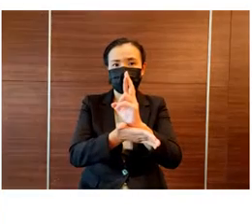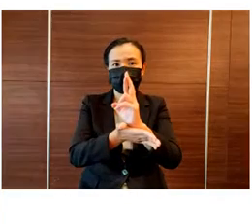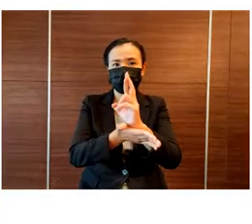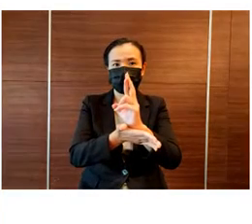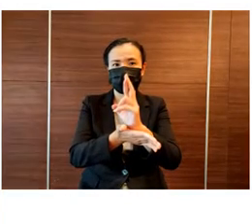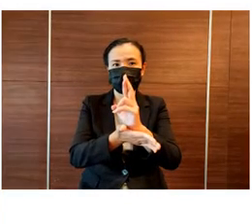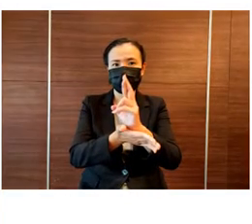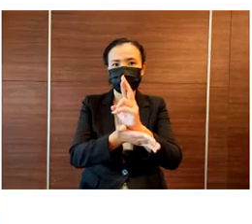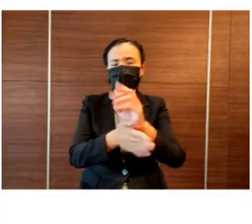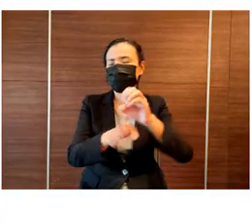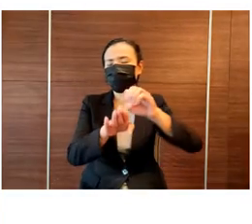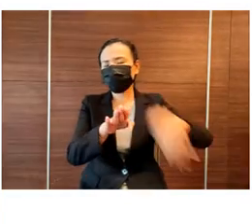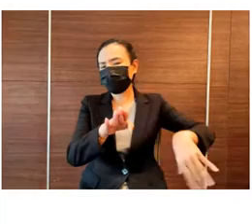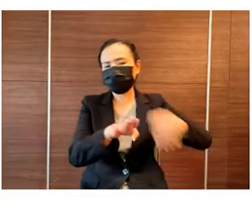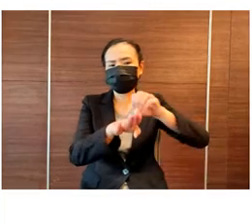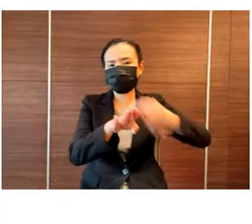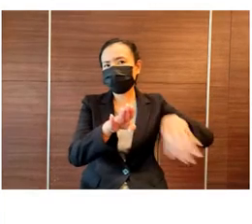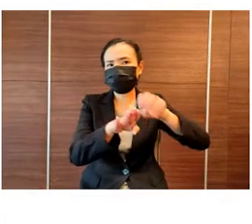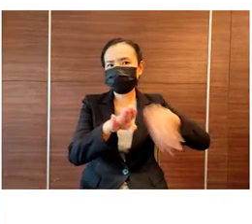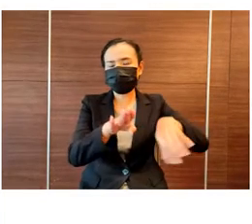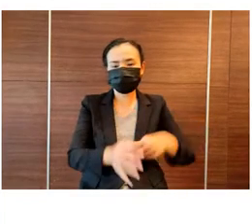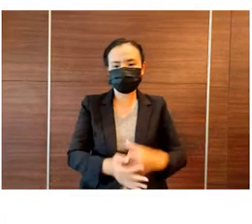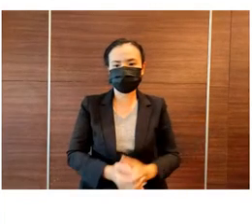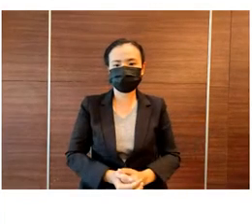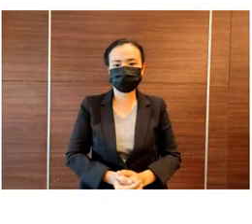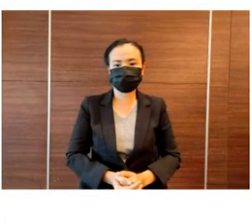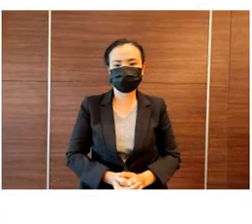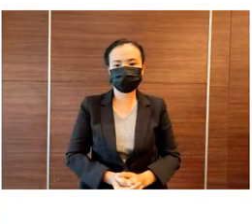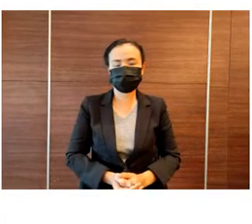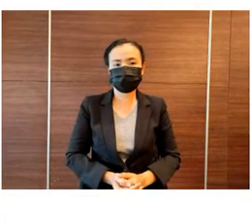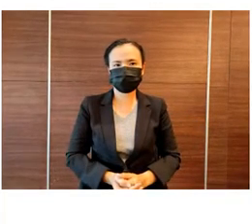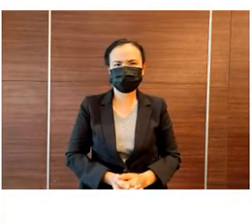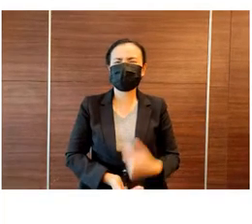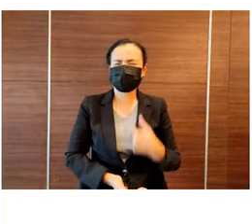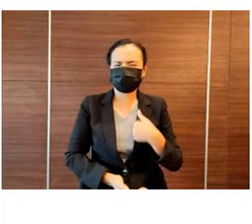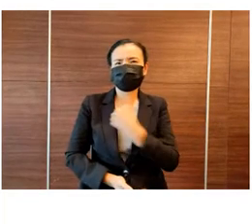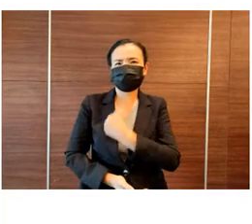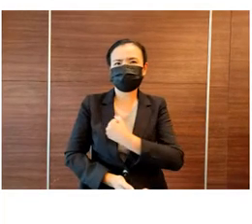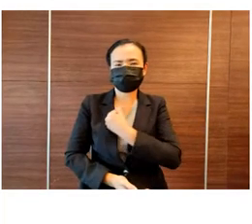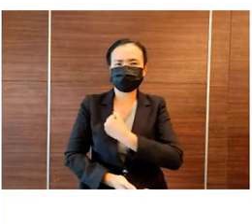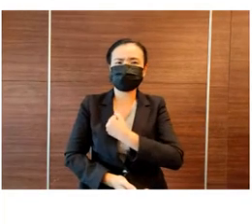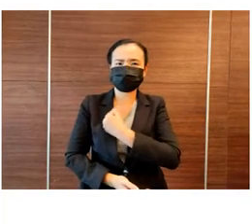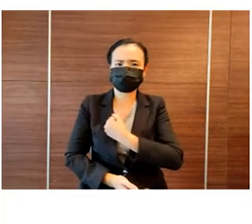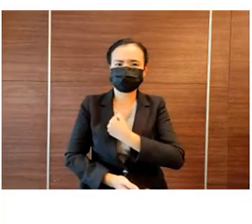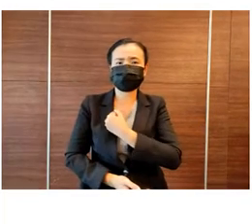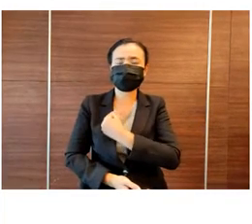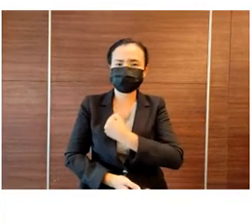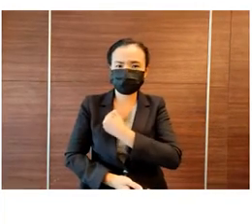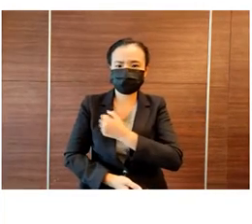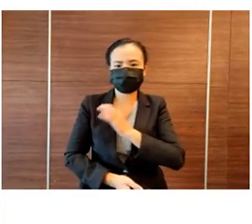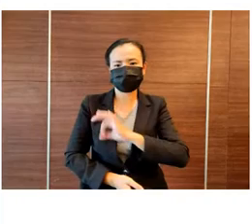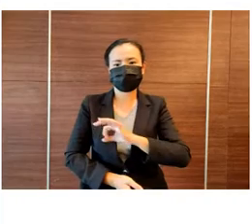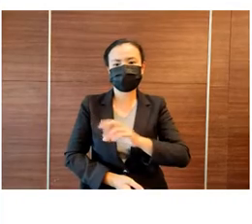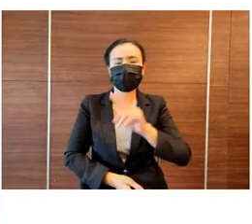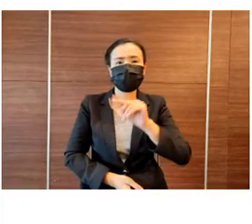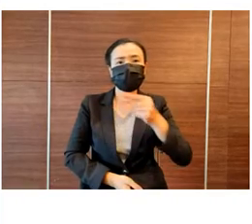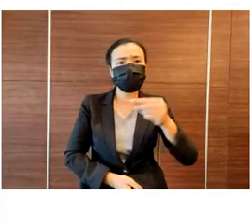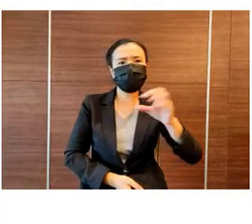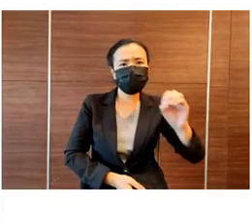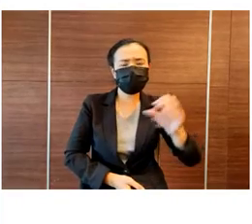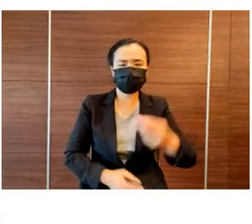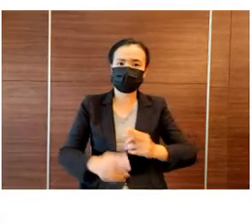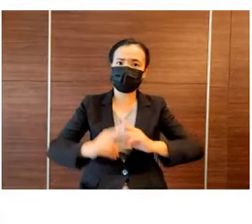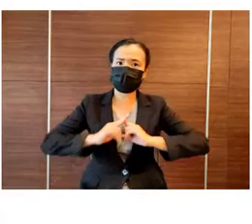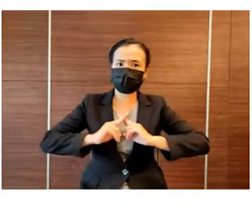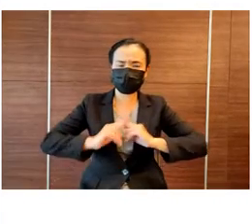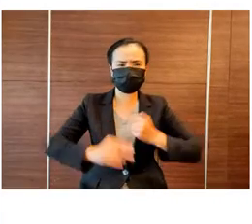นปัดตกไป 2-3 รอบนะครับก็เฟลเหมือนกันครับตอนแรกทำไมถึงได้มาเจอ NGO มาเจอภาคเอกช